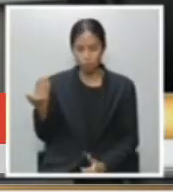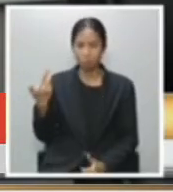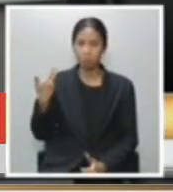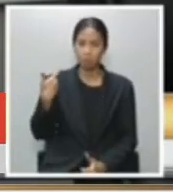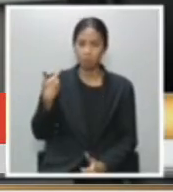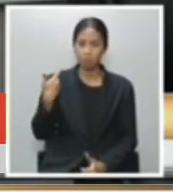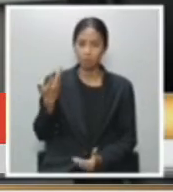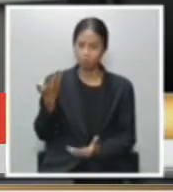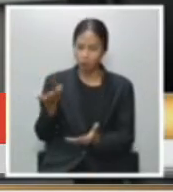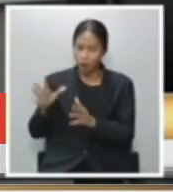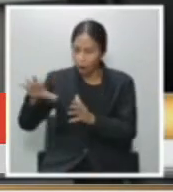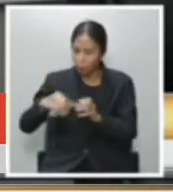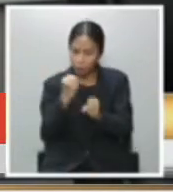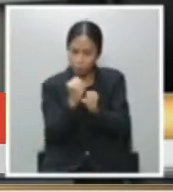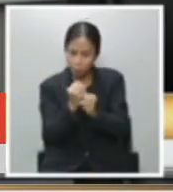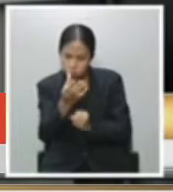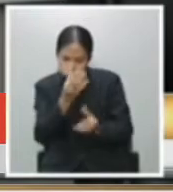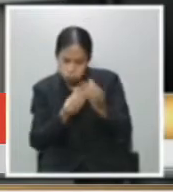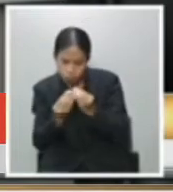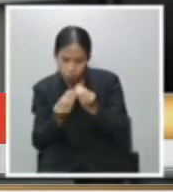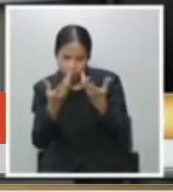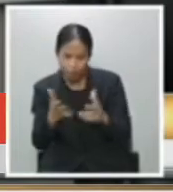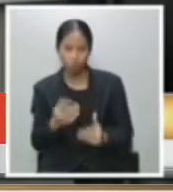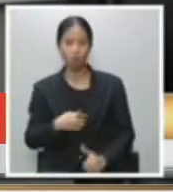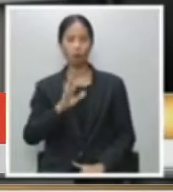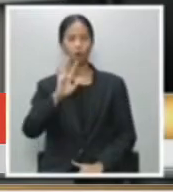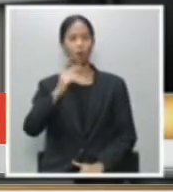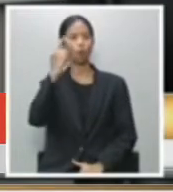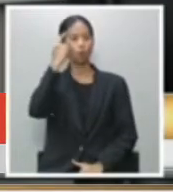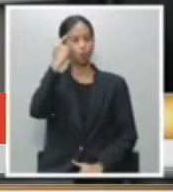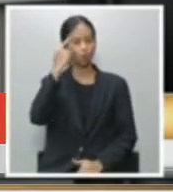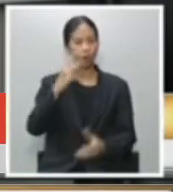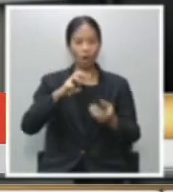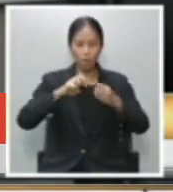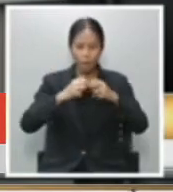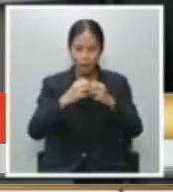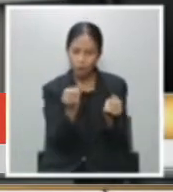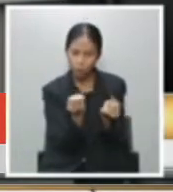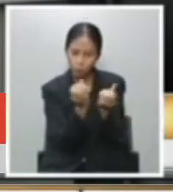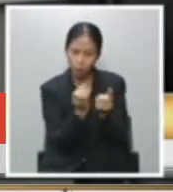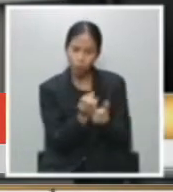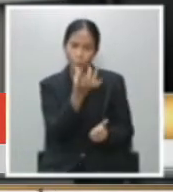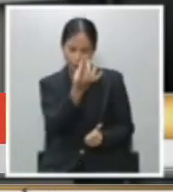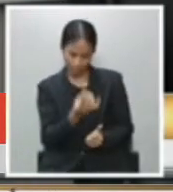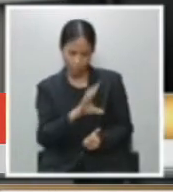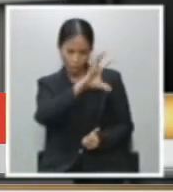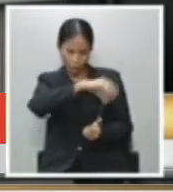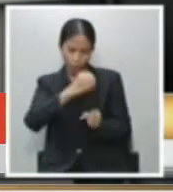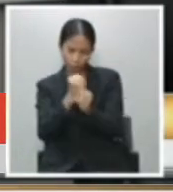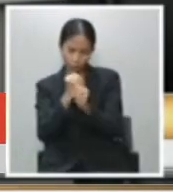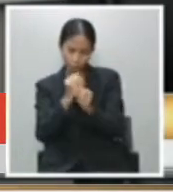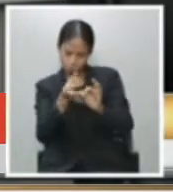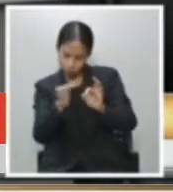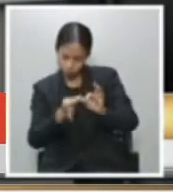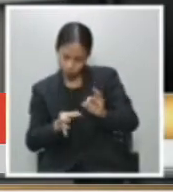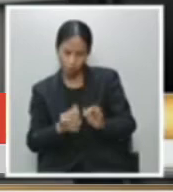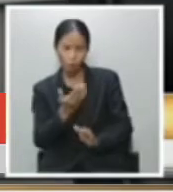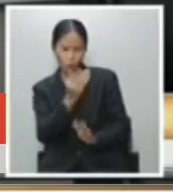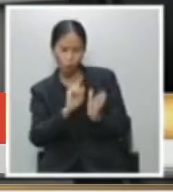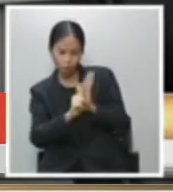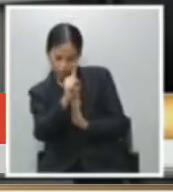เป็นผลการศึกษาเพราะนั้นผลกระทบเหล่านี้เนี่ยเขียนออกมาครับให้ชัดเจนและที่สำคัญครับประธานครับขออีก1นาที